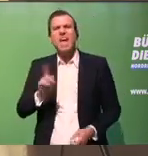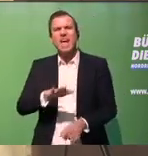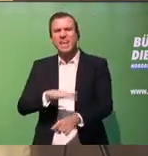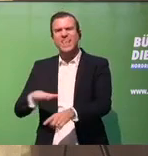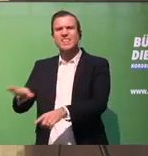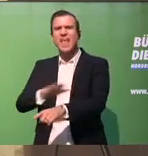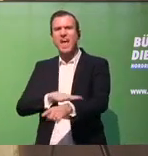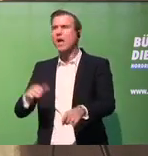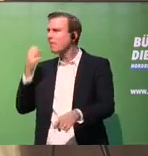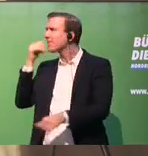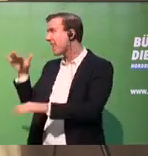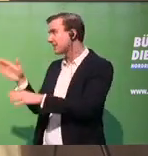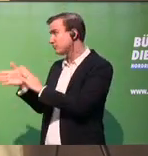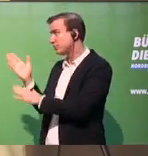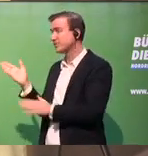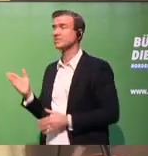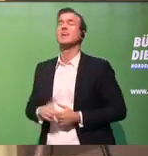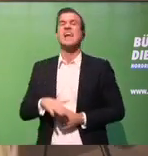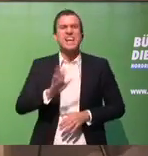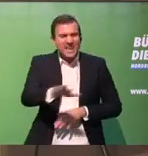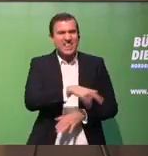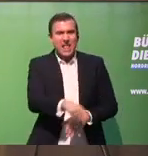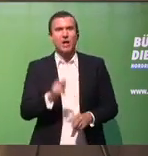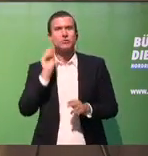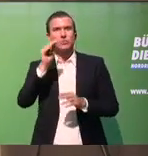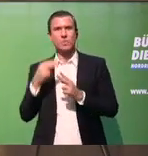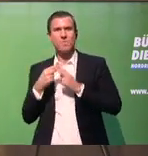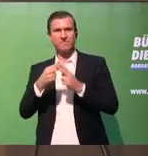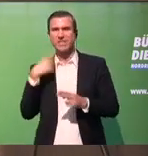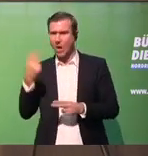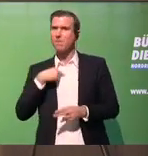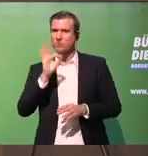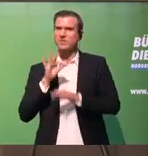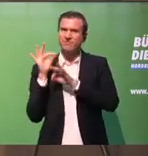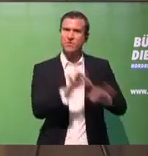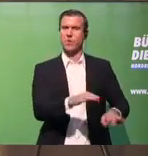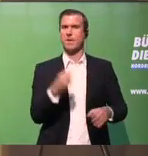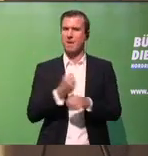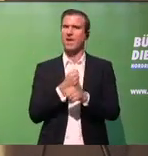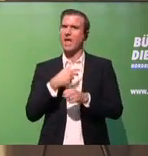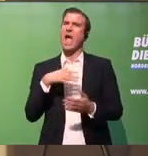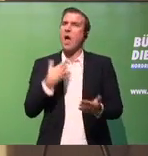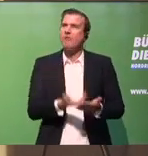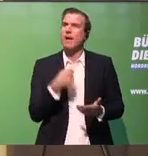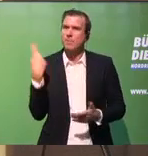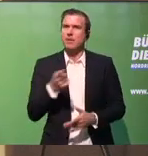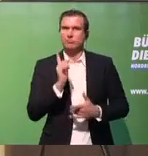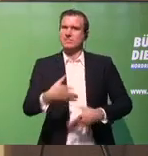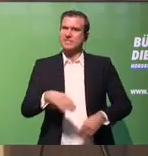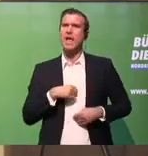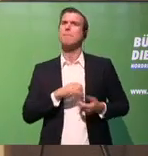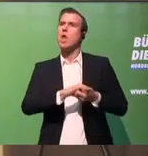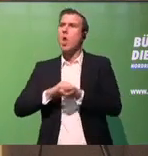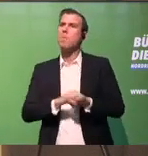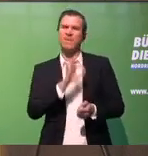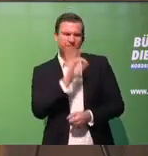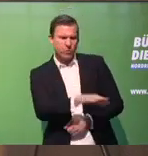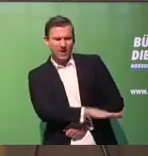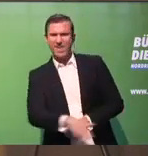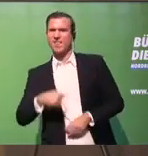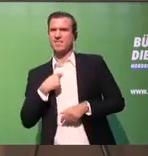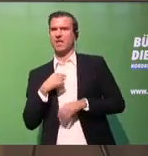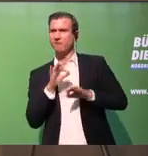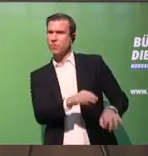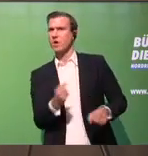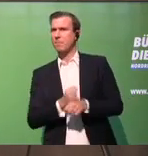die Lobby für die Kinder. Und ich denke, es ist eine tiefgrüne Aufgabe, dies zunehmend die Lobby für die Kinder, für ihre Zukunft zu sein